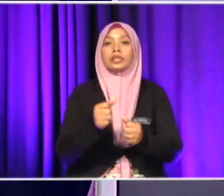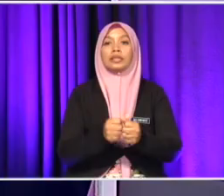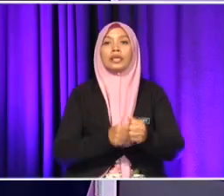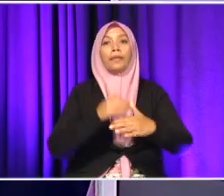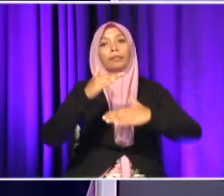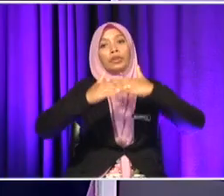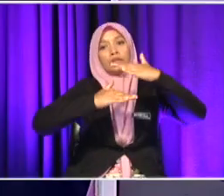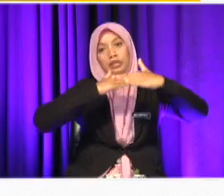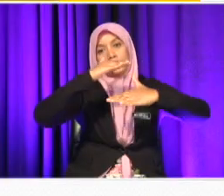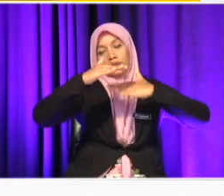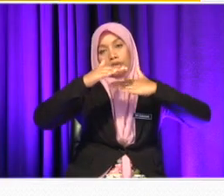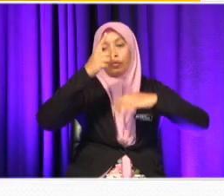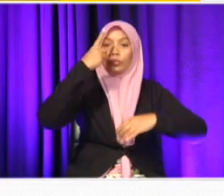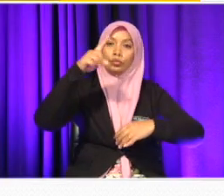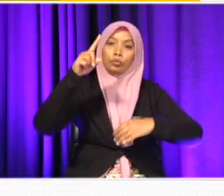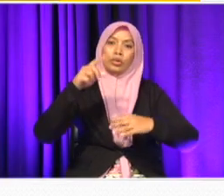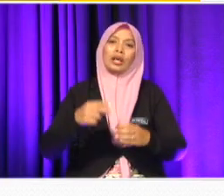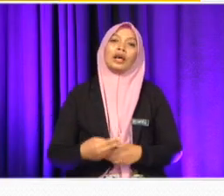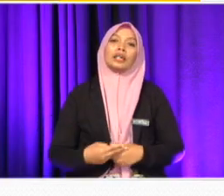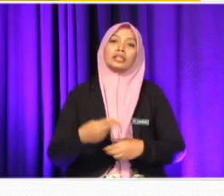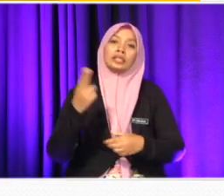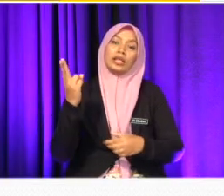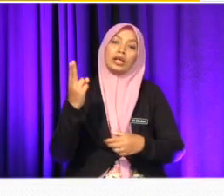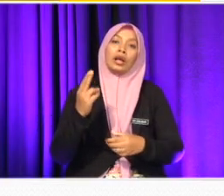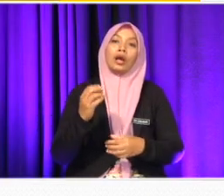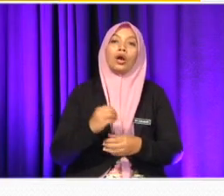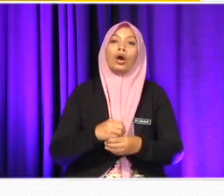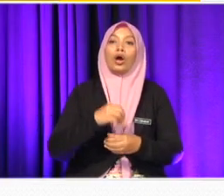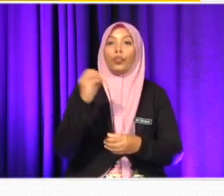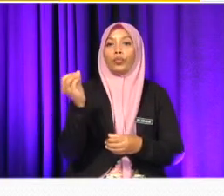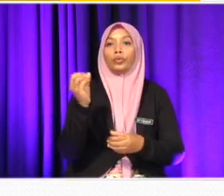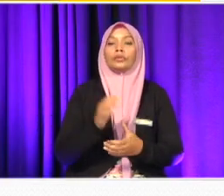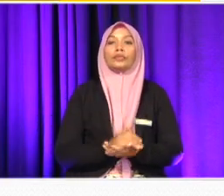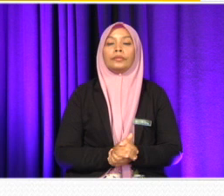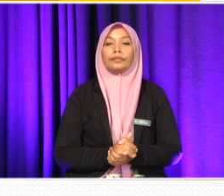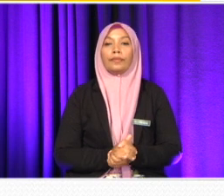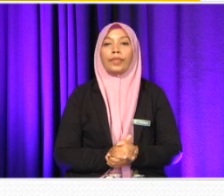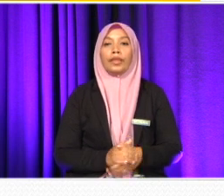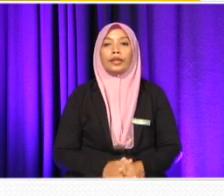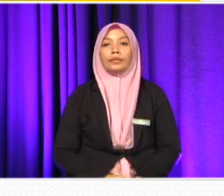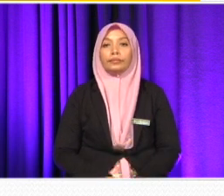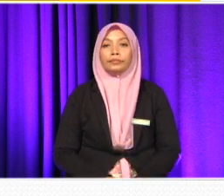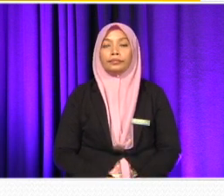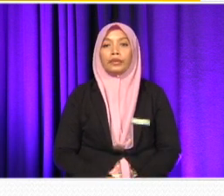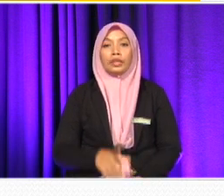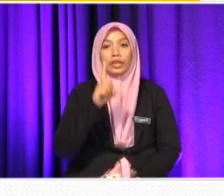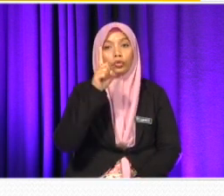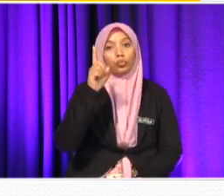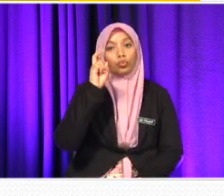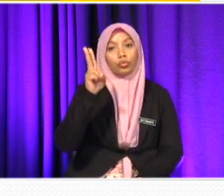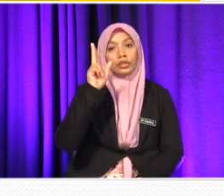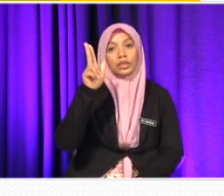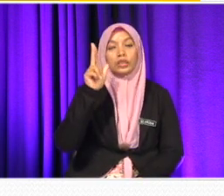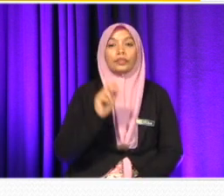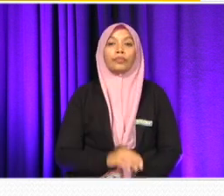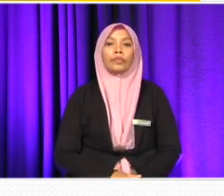dilakukan untuk memastikan output dihasilkan berkuah jadi kalau kita pilih satu dua tiga